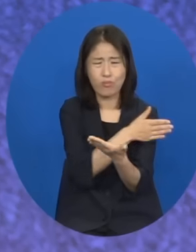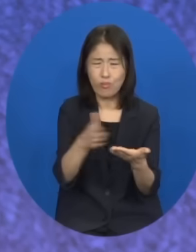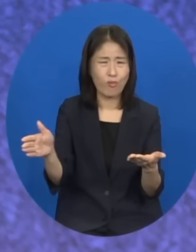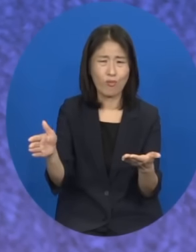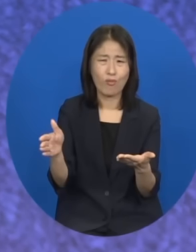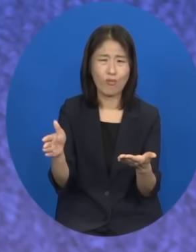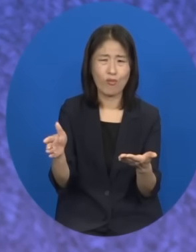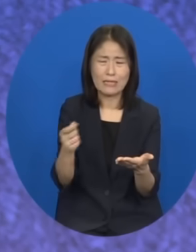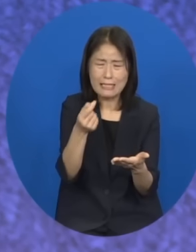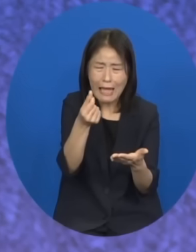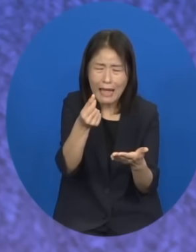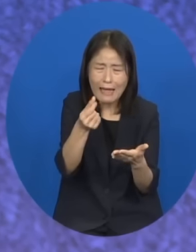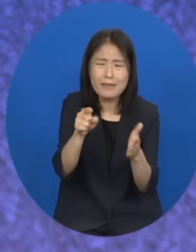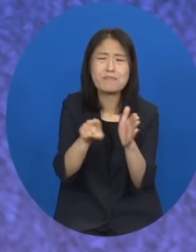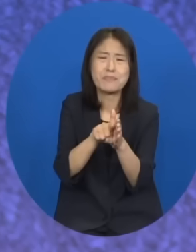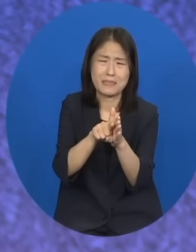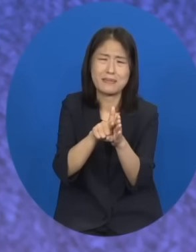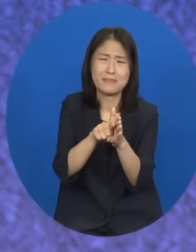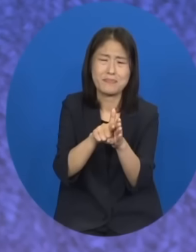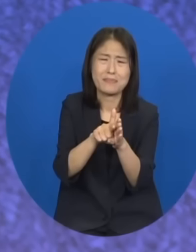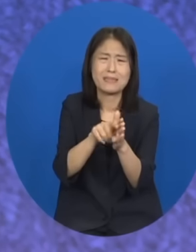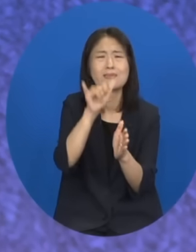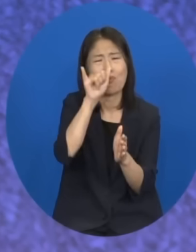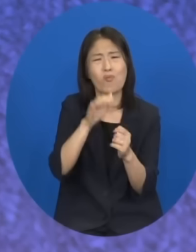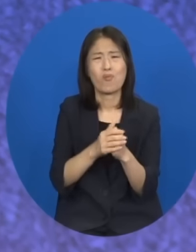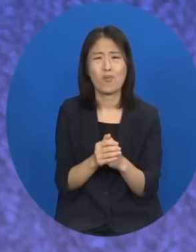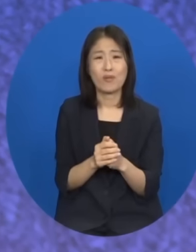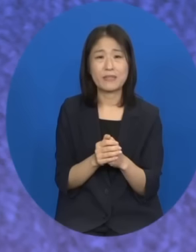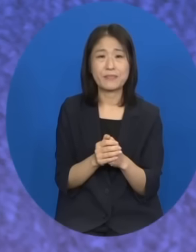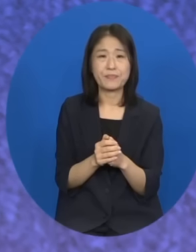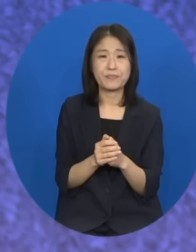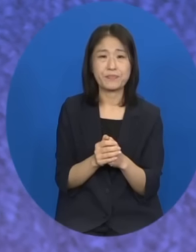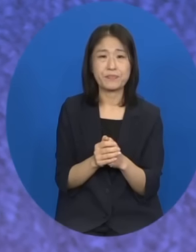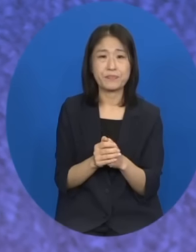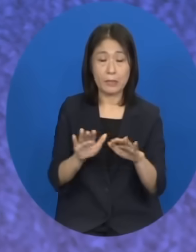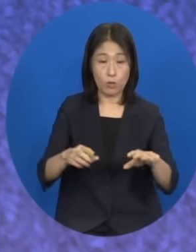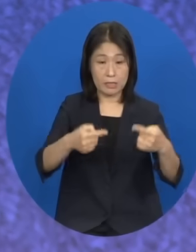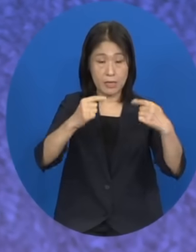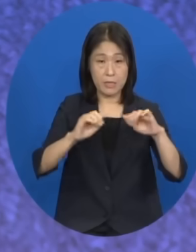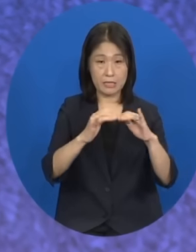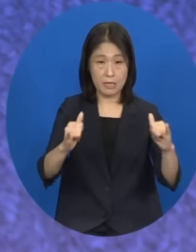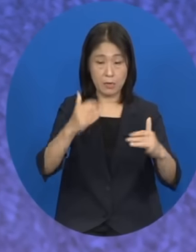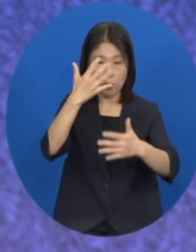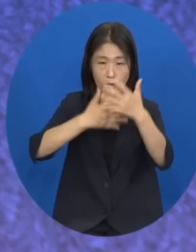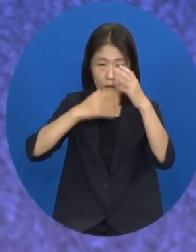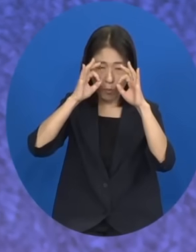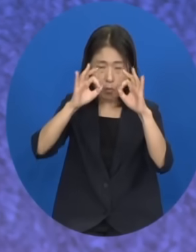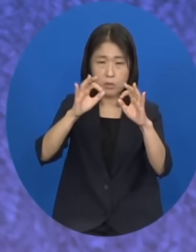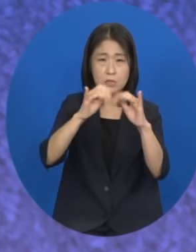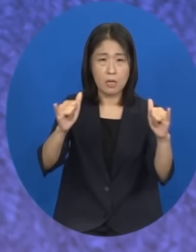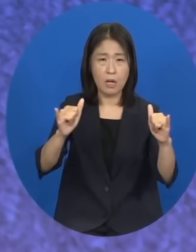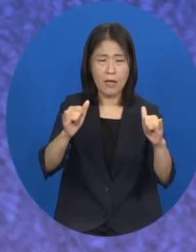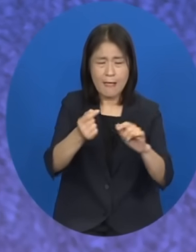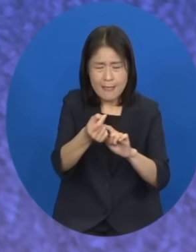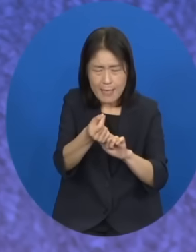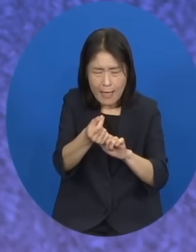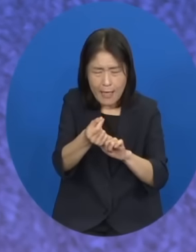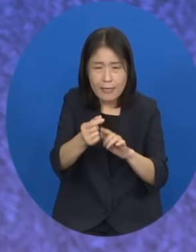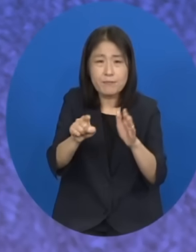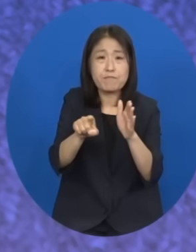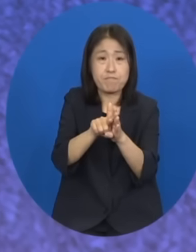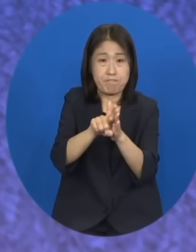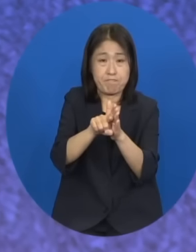오늘 여기 계신 분 중에 지금 이 설교를 영상으로 듣는 분 중에 겨자씨만한 믿음도 없는